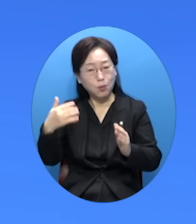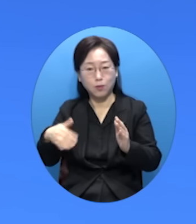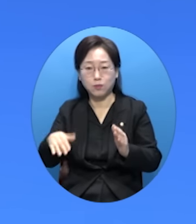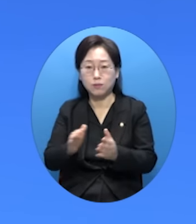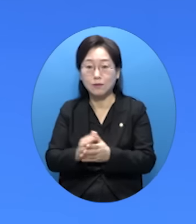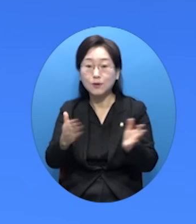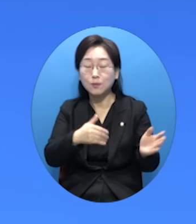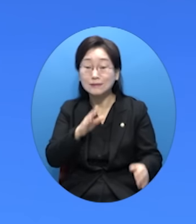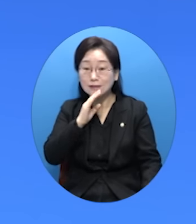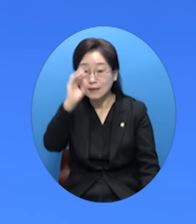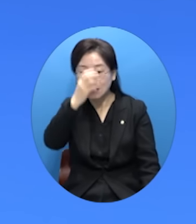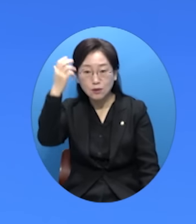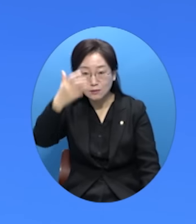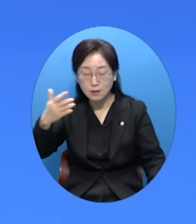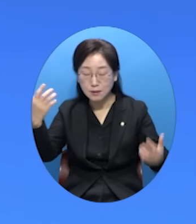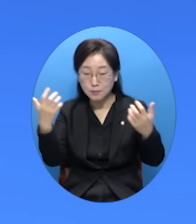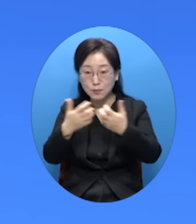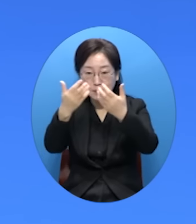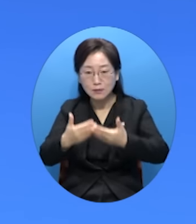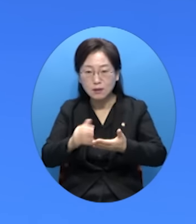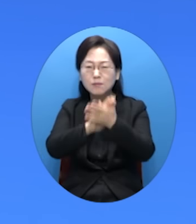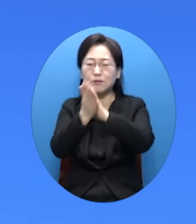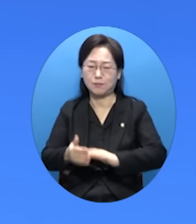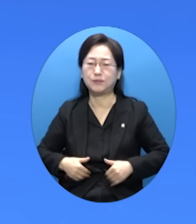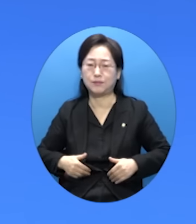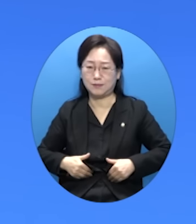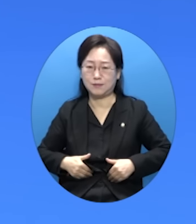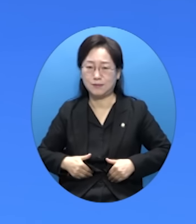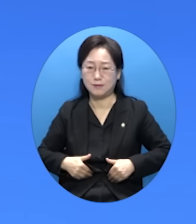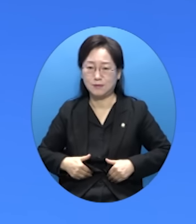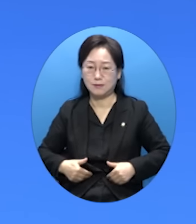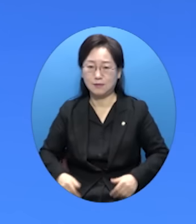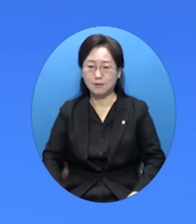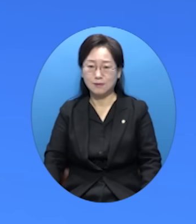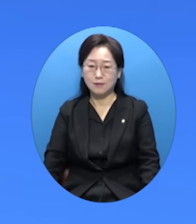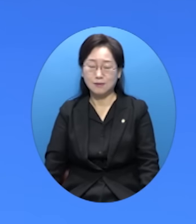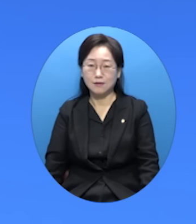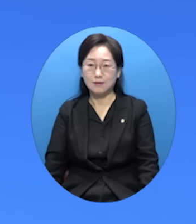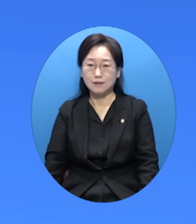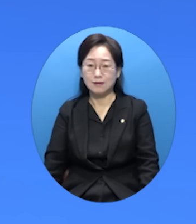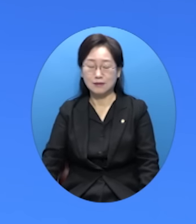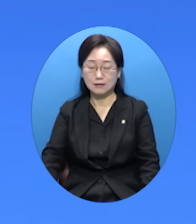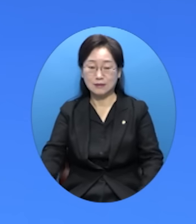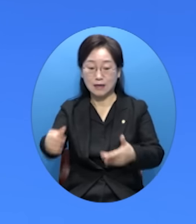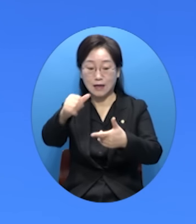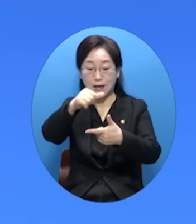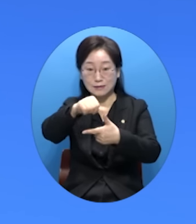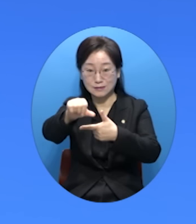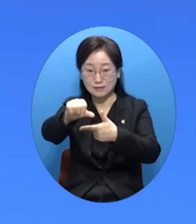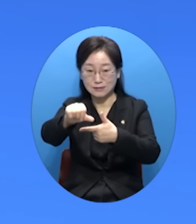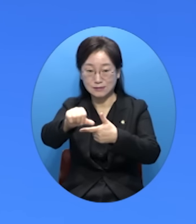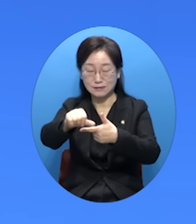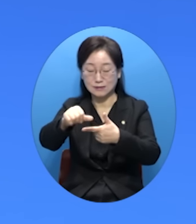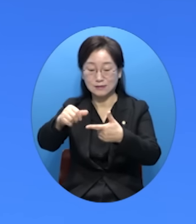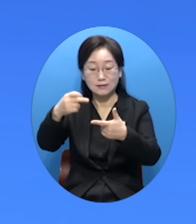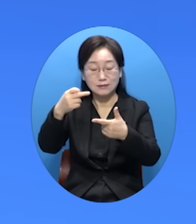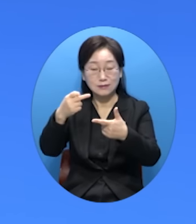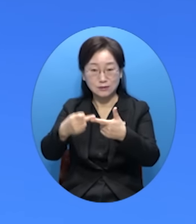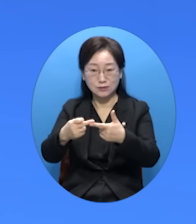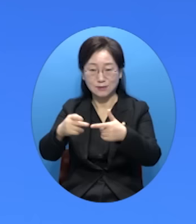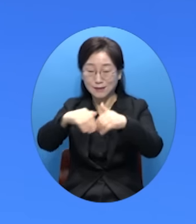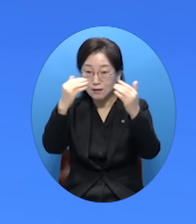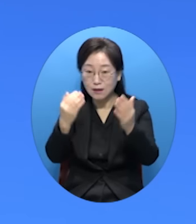진짜 성령 받은 사람이 이렇게 변화되어야 되는 것입니다 그래서 큰아들 성준이 둘째 아들 성대가